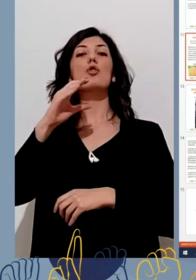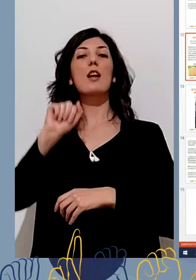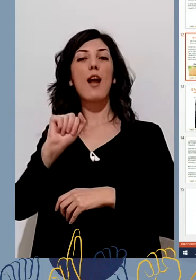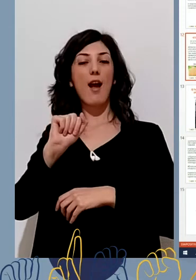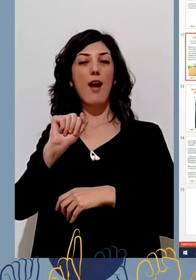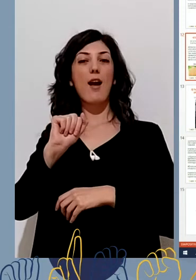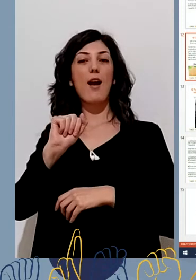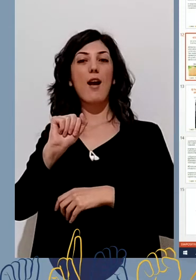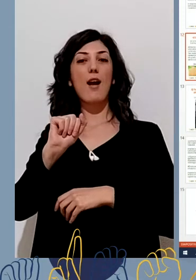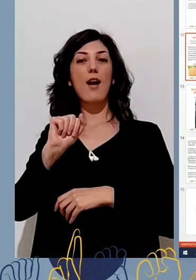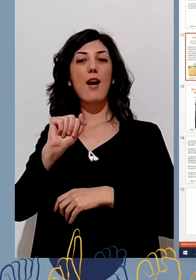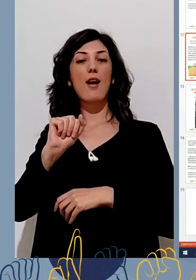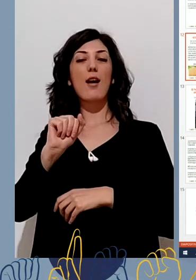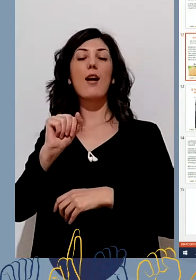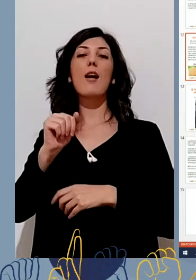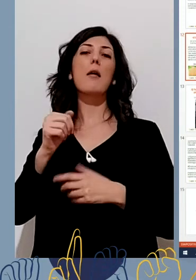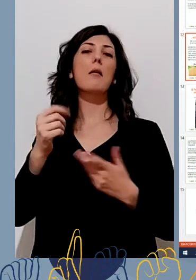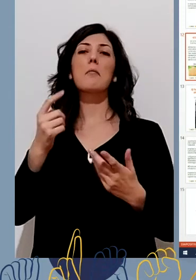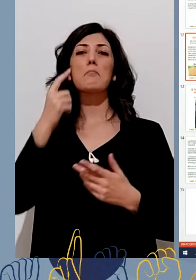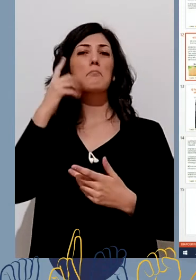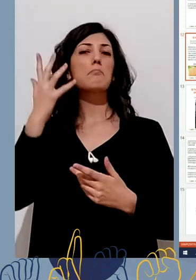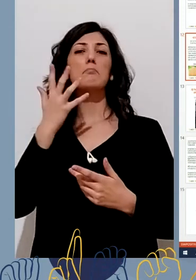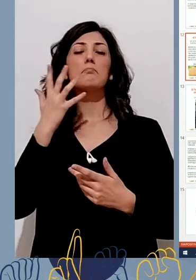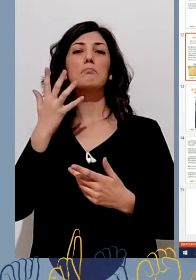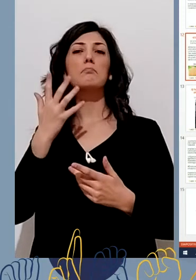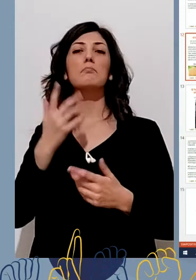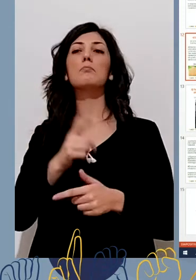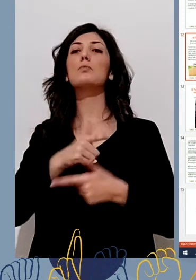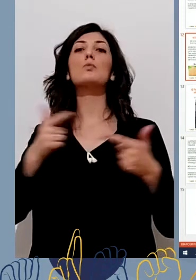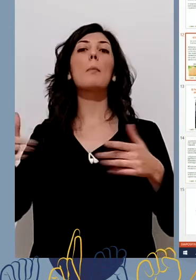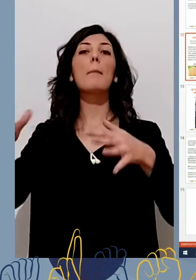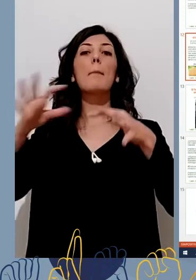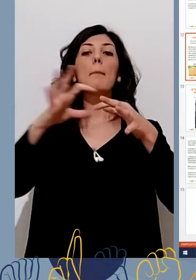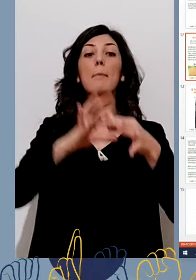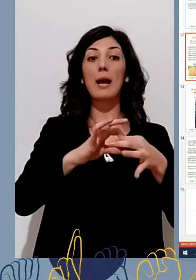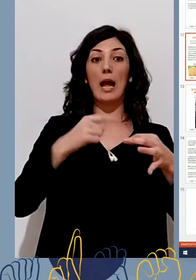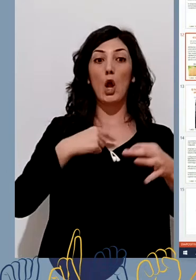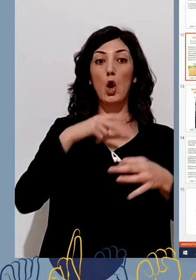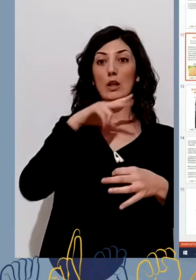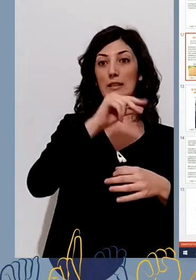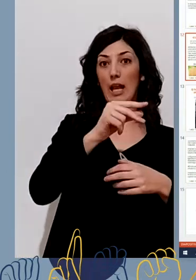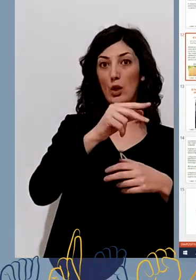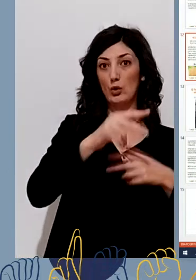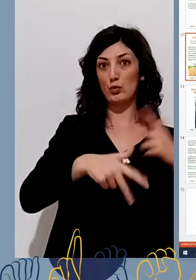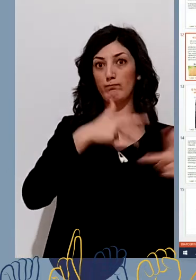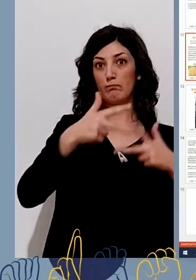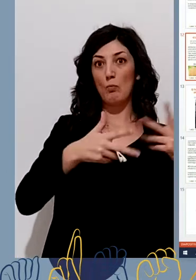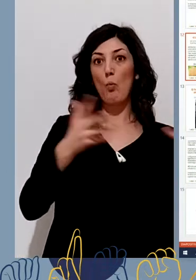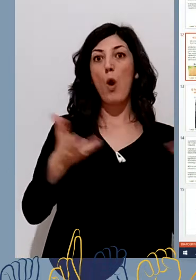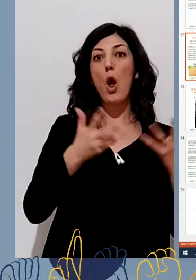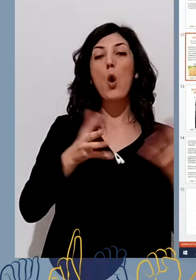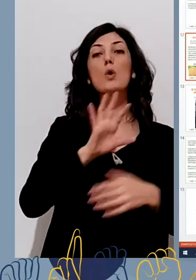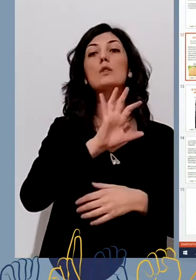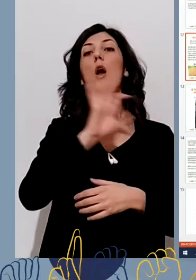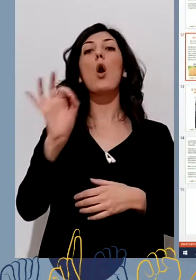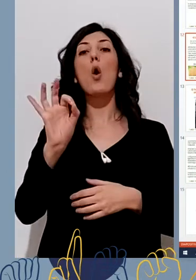qualora non vi sia una corrispondenza tra ciò che viene detto e ciò che si esprime attraverso il linguaggio